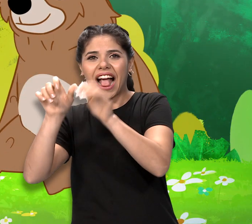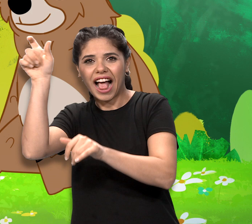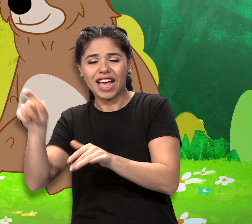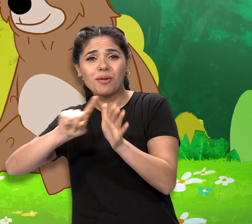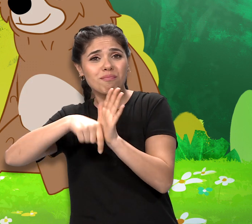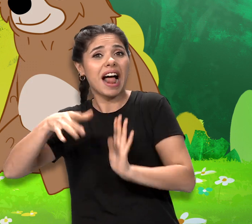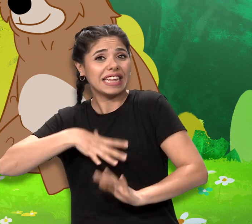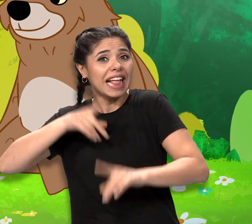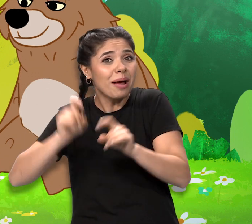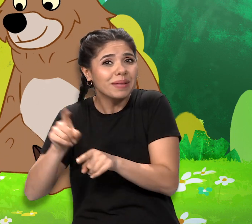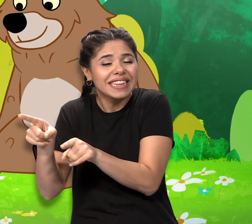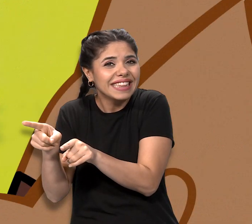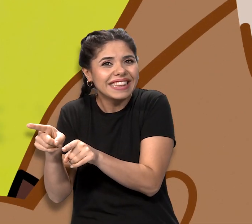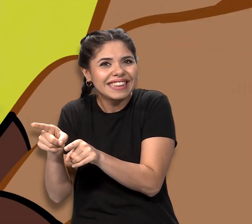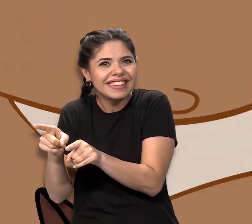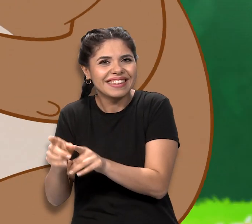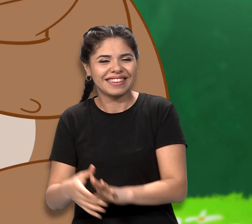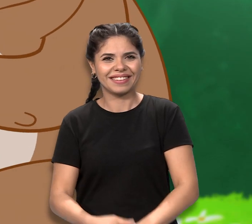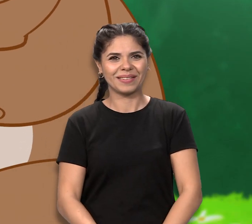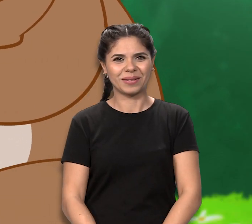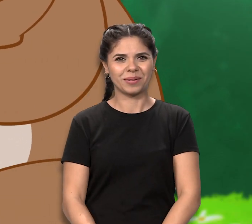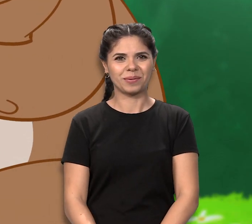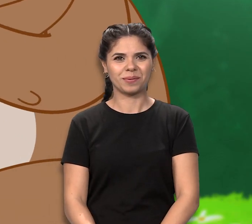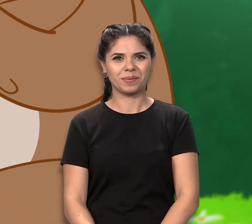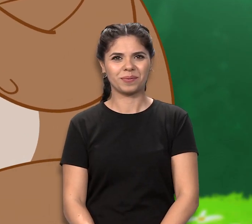Oyucuk, bol ister misin?